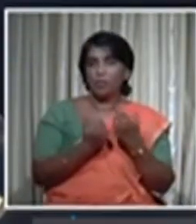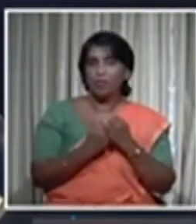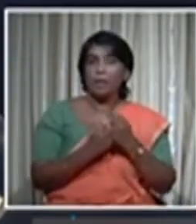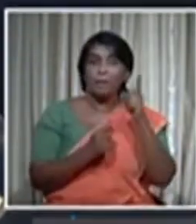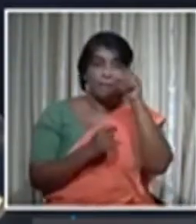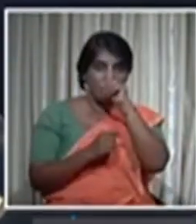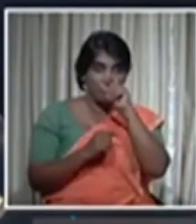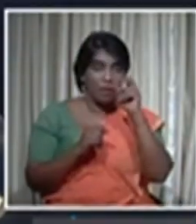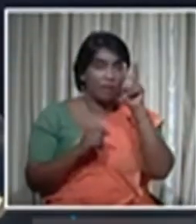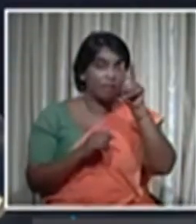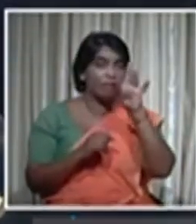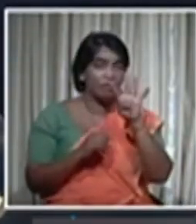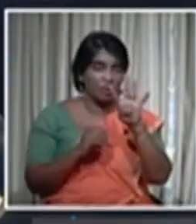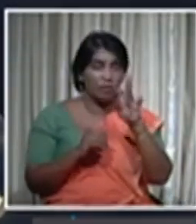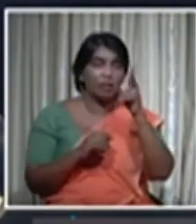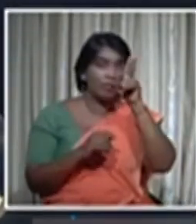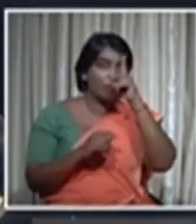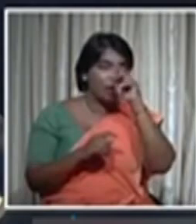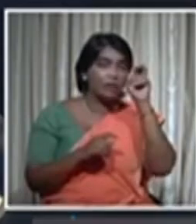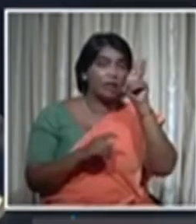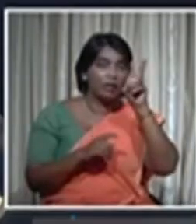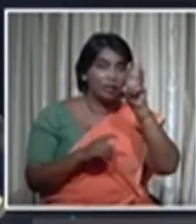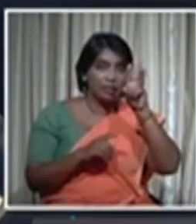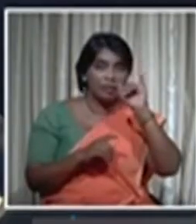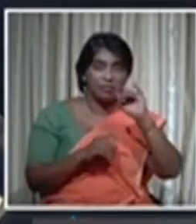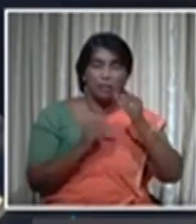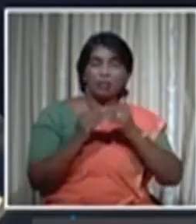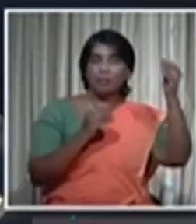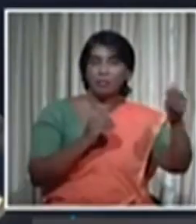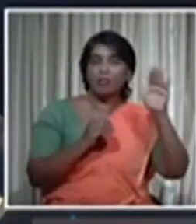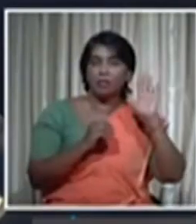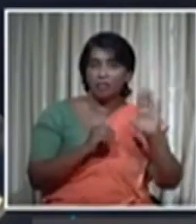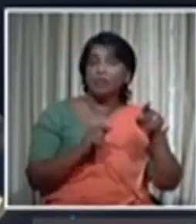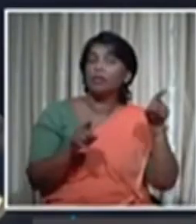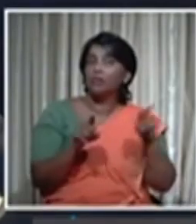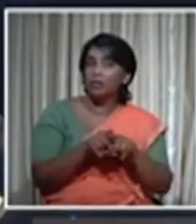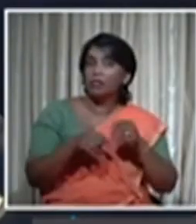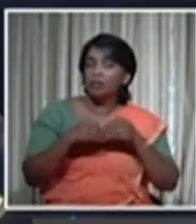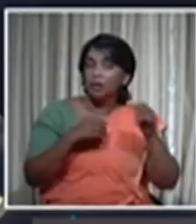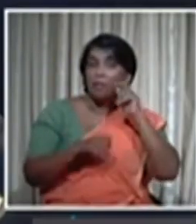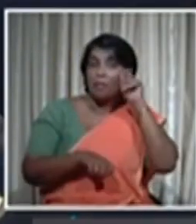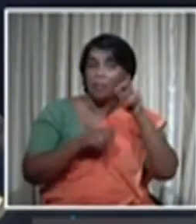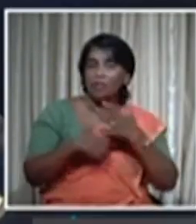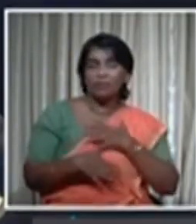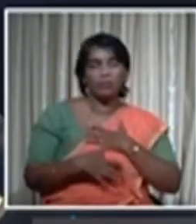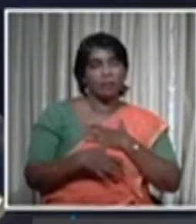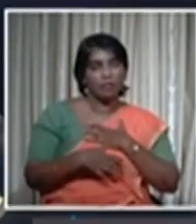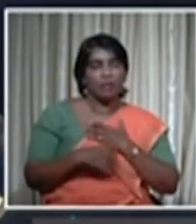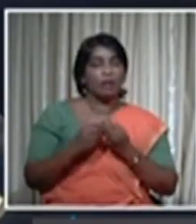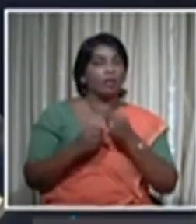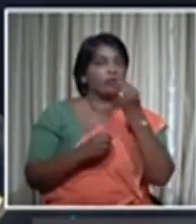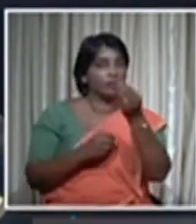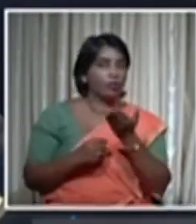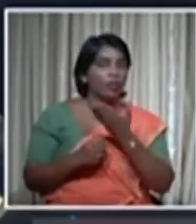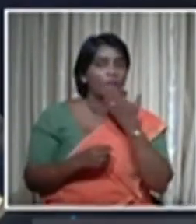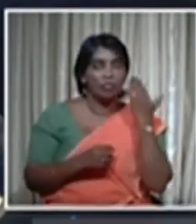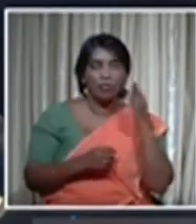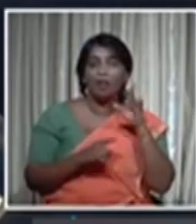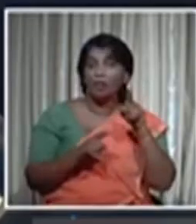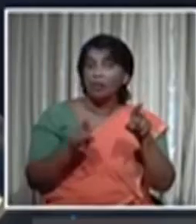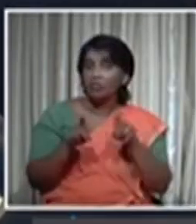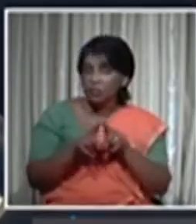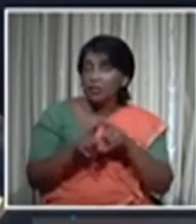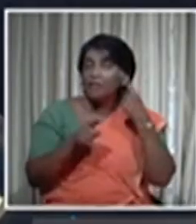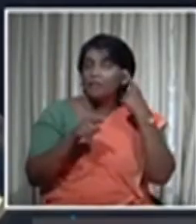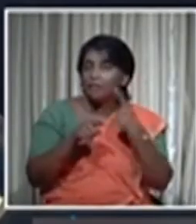මාස 24කට 36කට ණය ගෙවීම පස්සර දාන්න වෙනවා ඒ කාලේ ජනතාවට හුස්ම ගන්න හැකියාවක් ලබා ගන්න පුළුවන් වෙනවා එහෙම